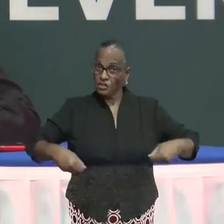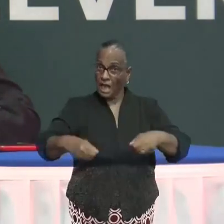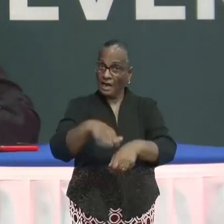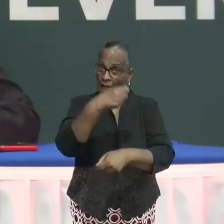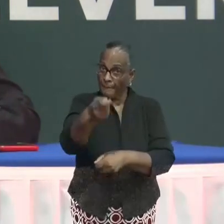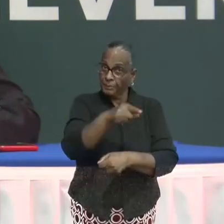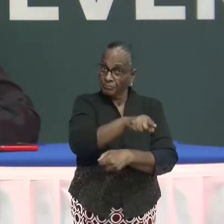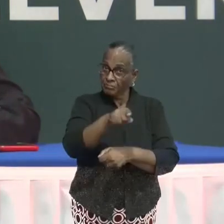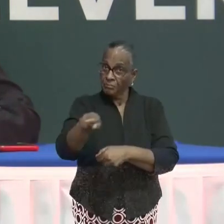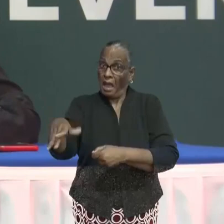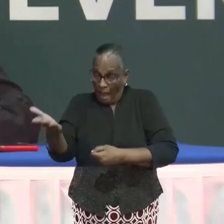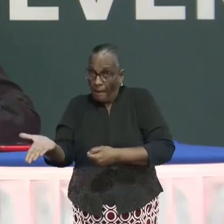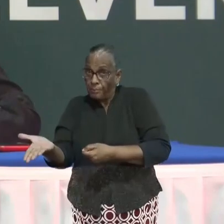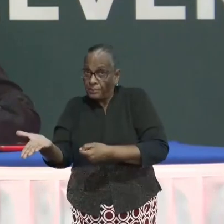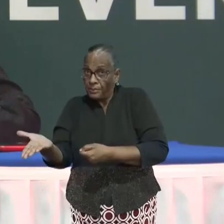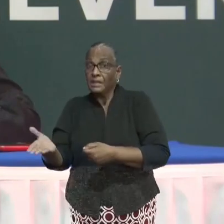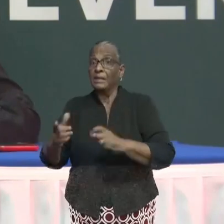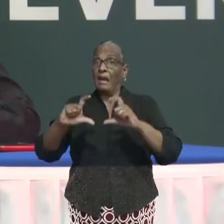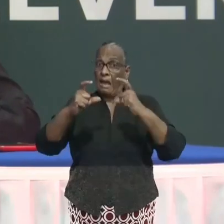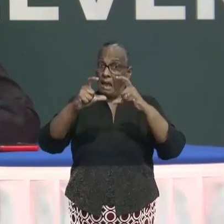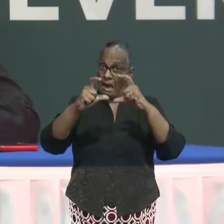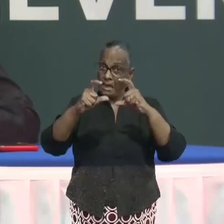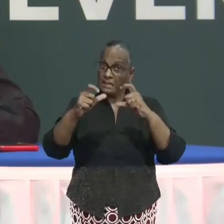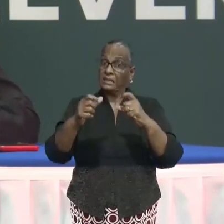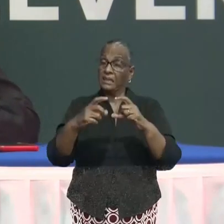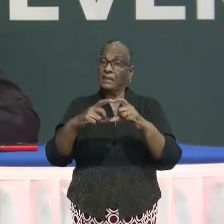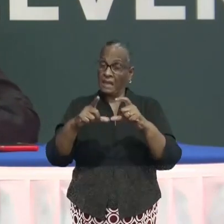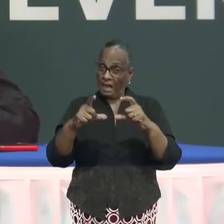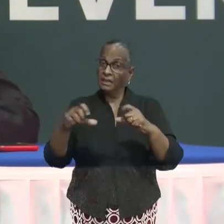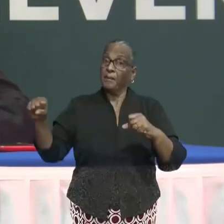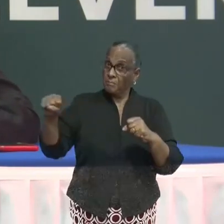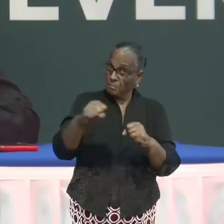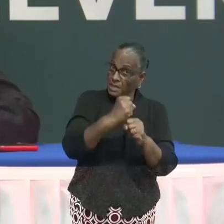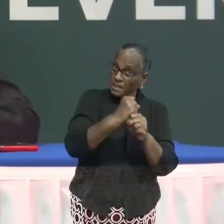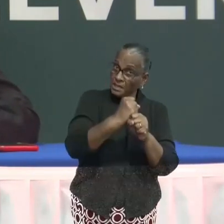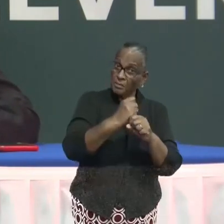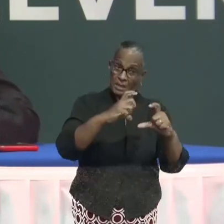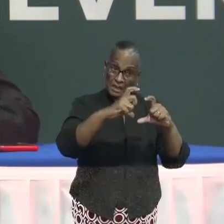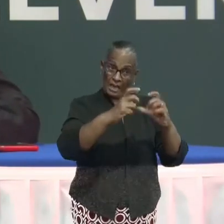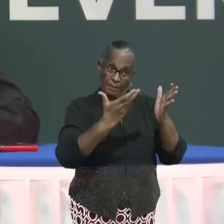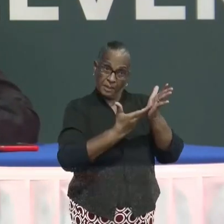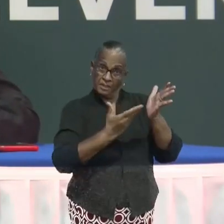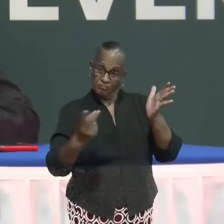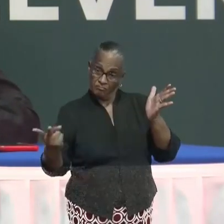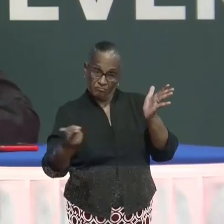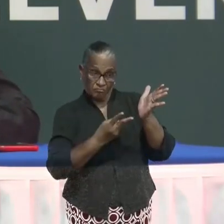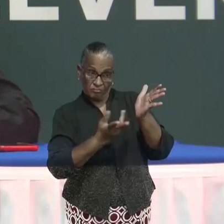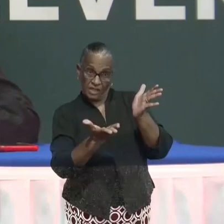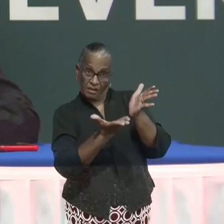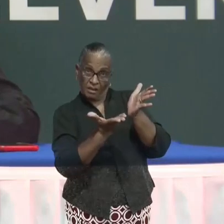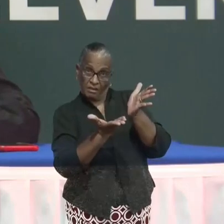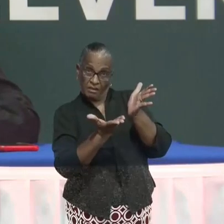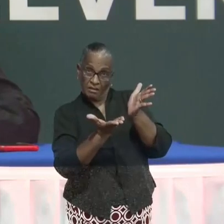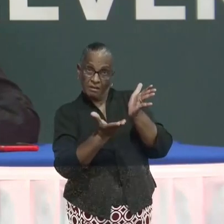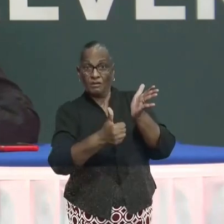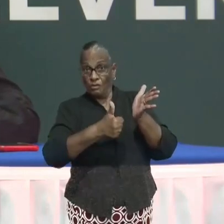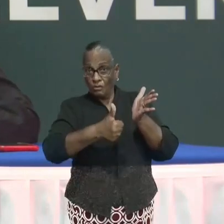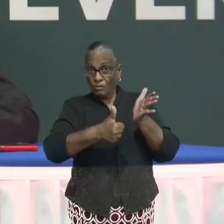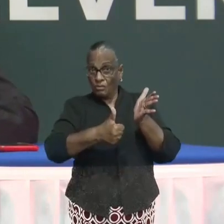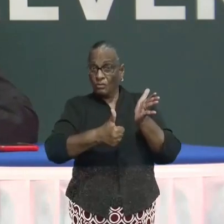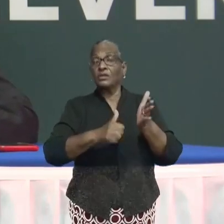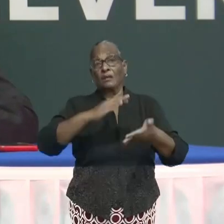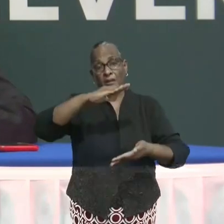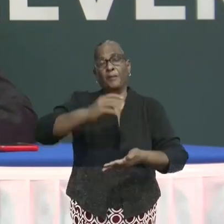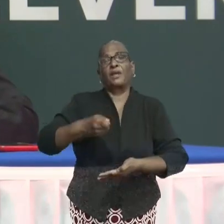if je kon naar UNO naar je ID-karta, dat is zo, dat u kan checken naar UNO administratie, en bakken dat die, we geven u